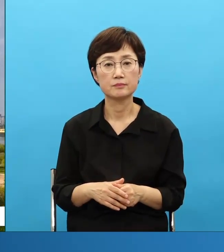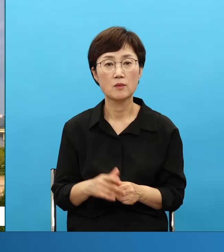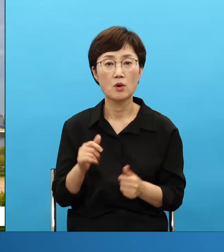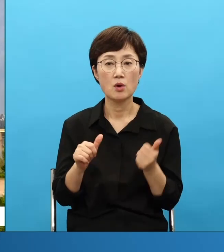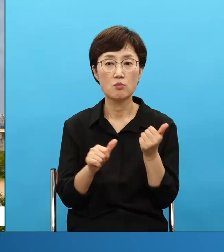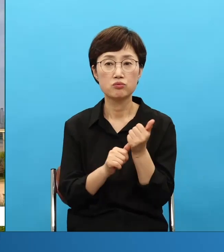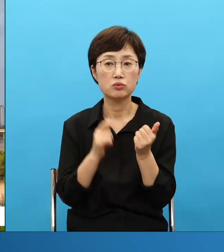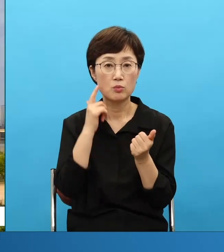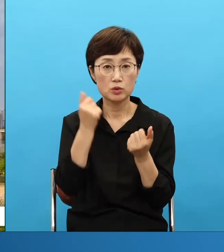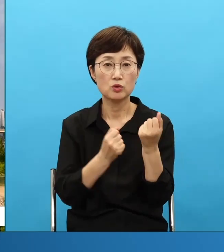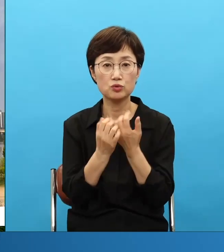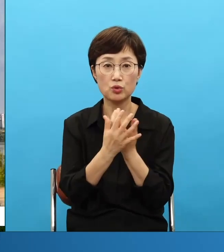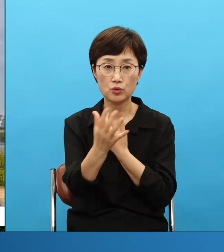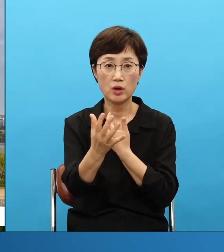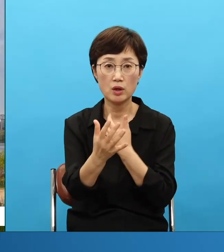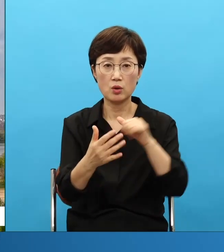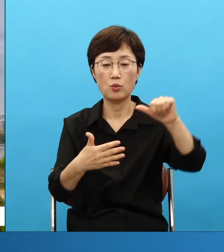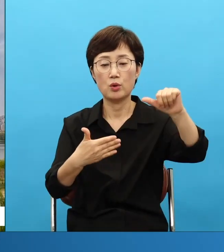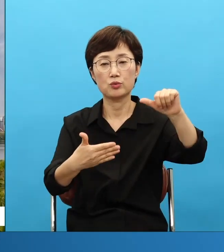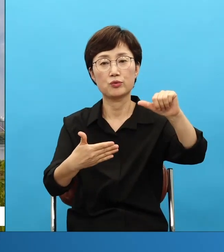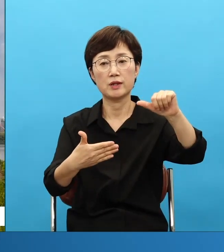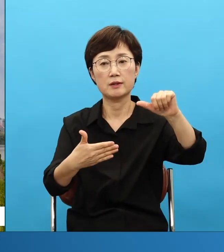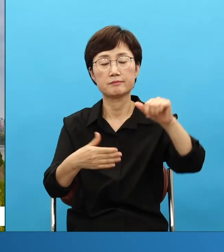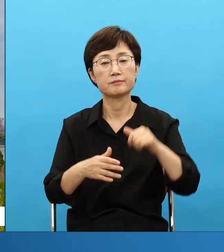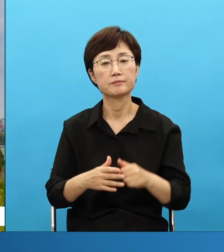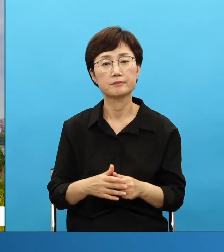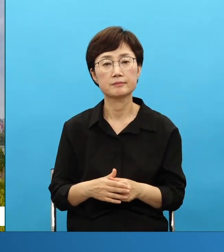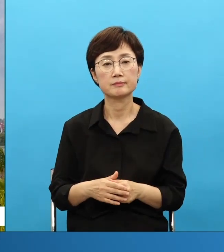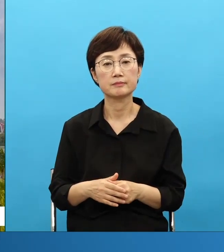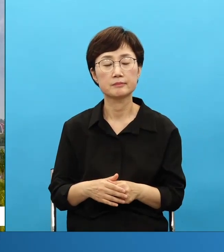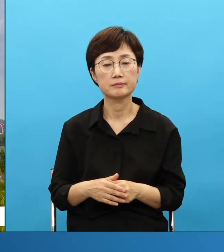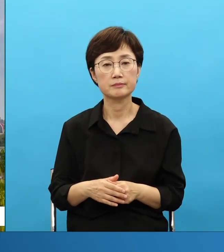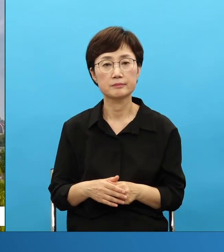부교역자 수련회가 오는 9일 덕평 RUTC에서 진행됩니다.